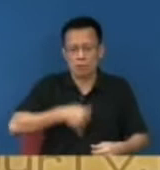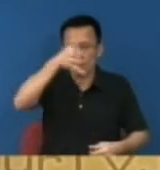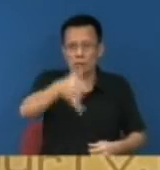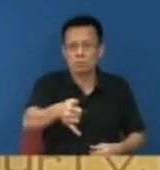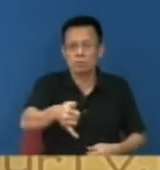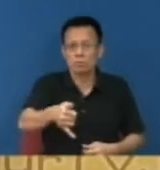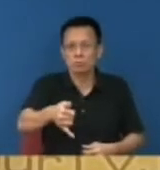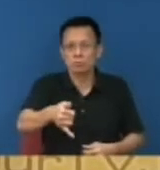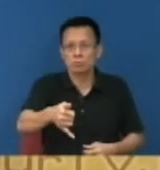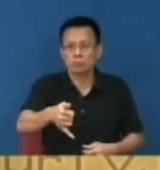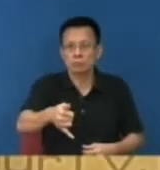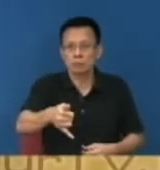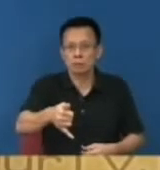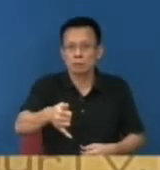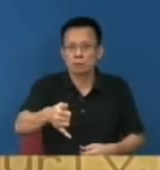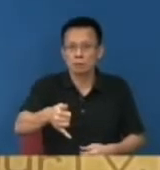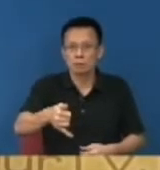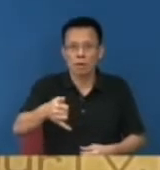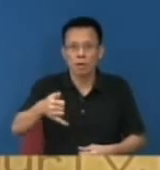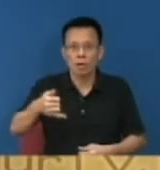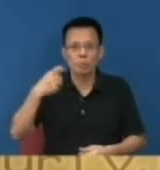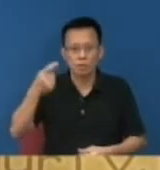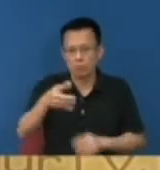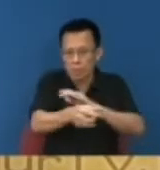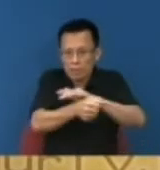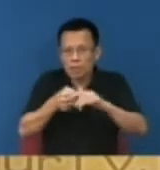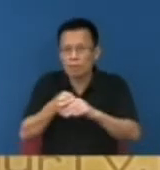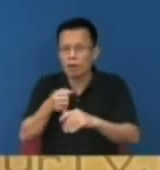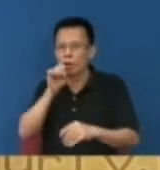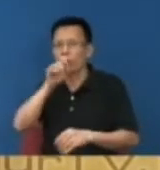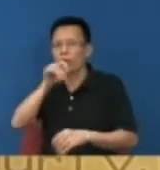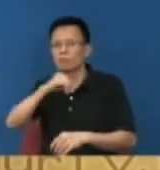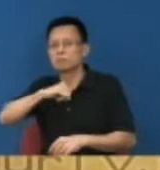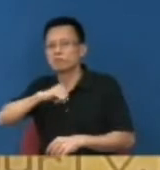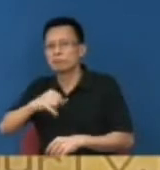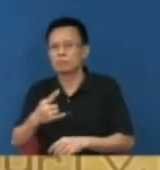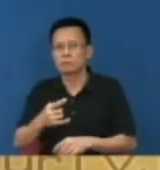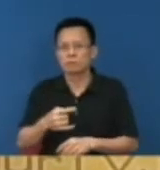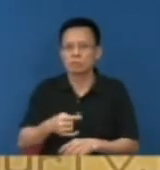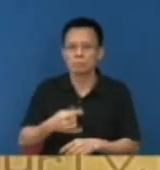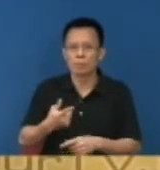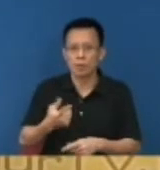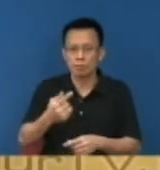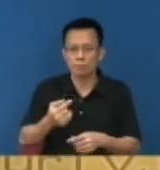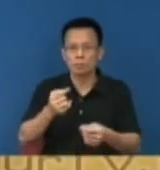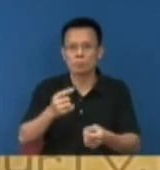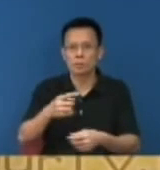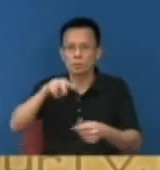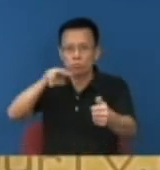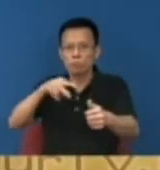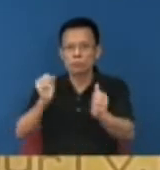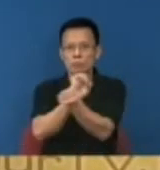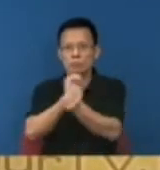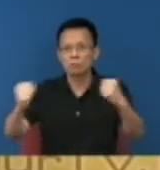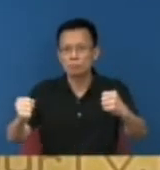昂山素姬係匿埋喺第度講嘢嘅咩？佢唔係俾人哋軟禁嘅咩？馬丁路德